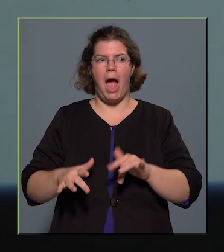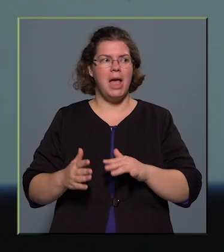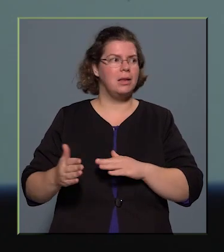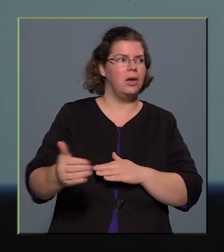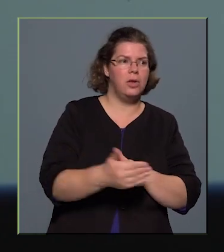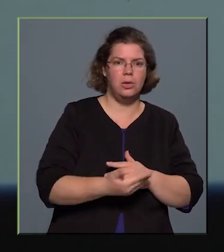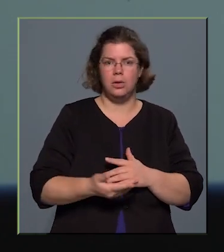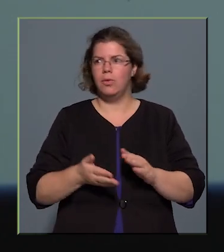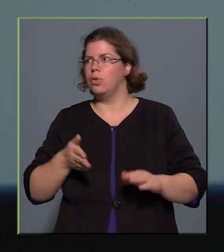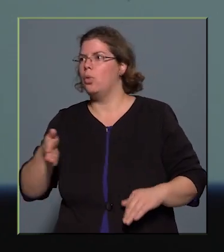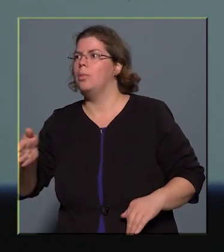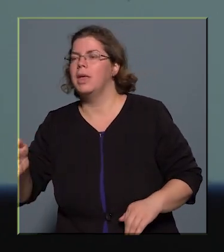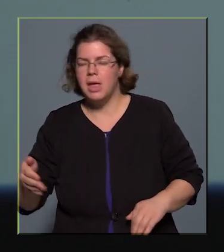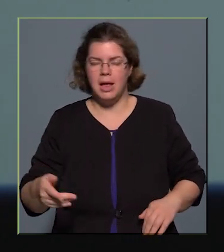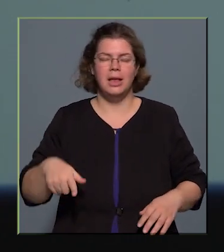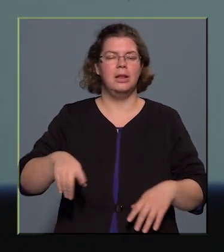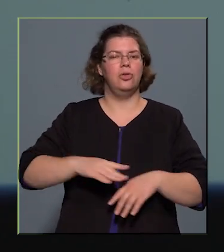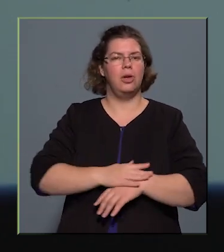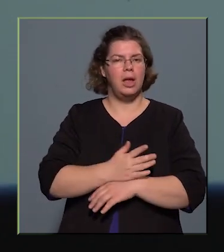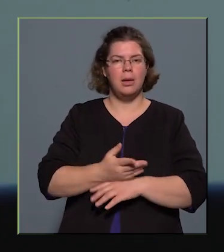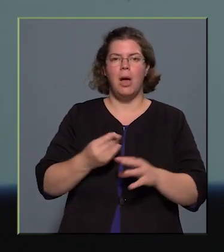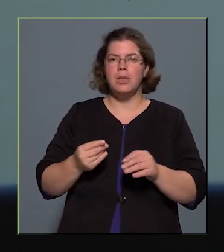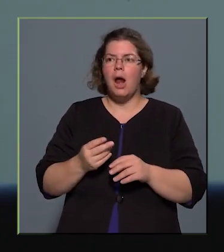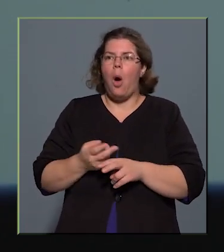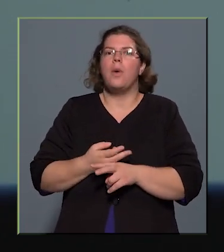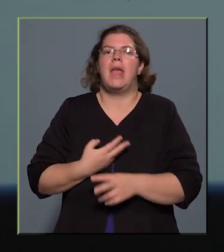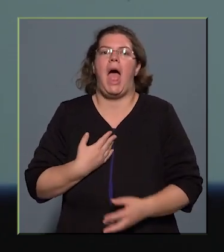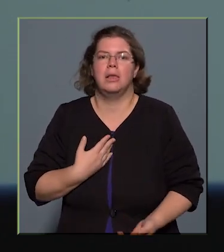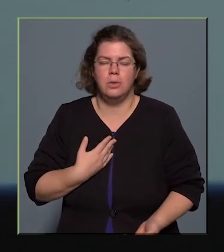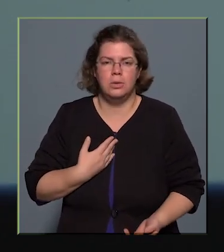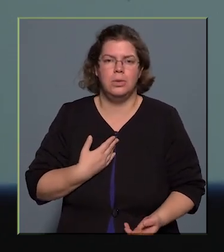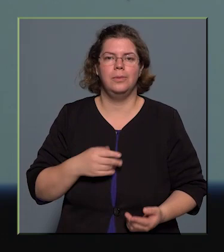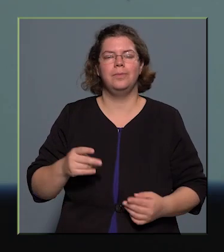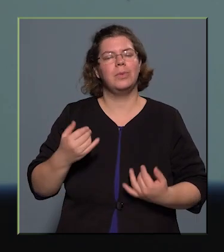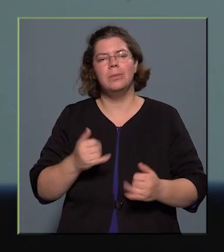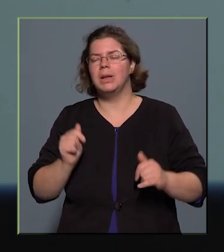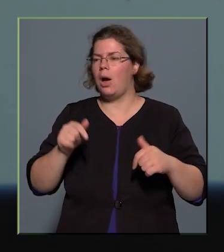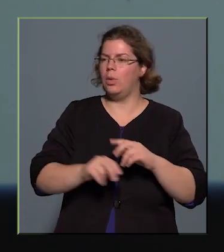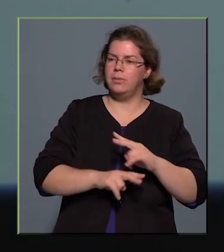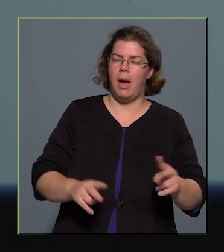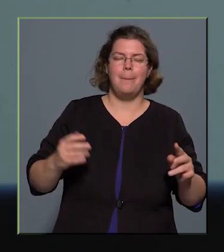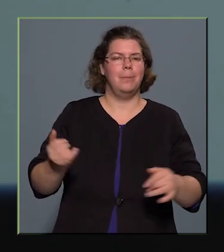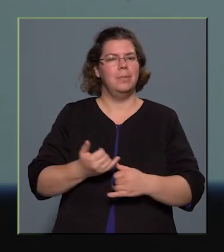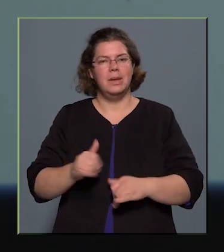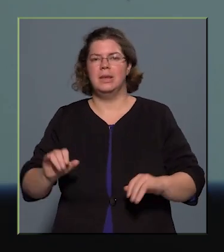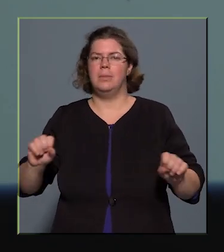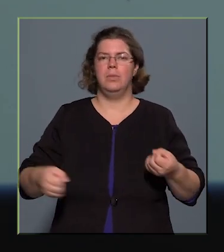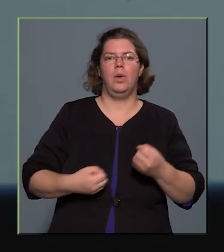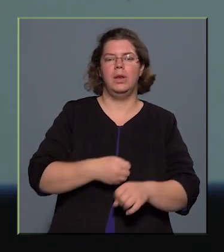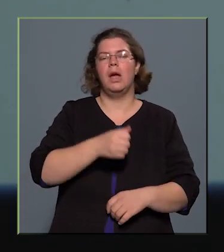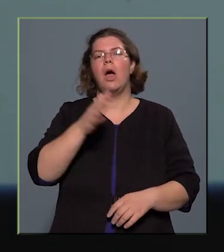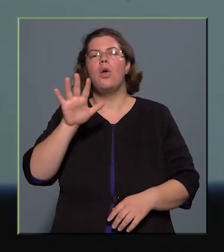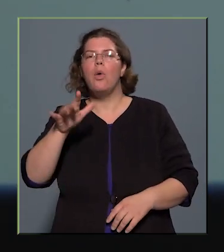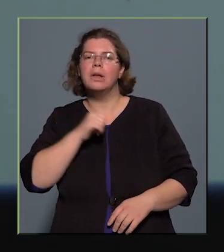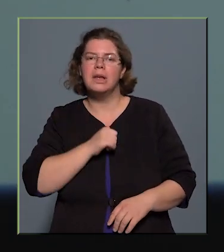túlmegyek, pontosan itt is érzem azt, hogy annyira hozzászoktunk ahhoz, hogy minden ott van, minden működik, az 5G